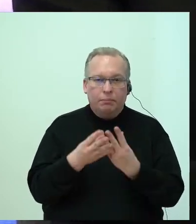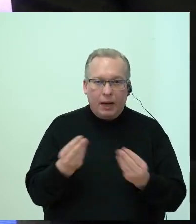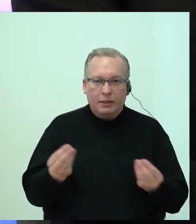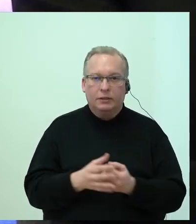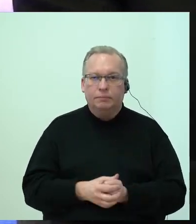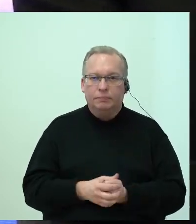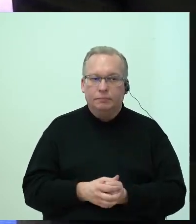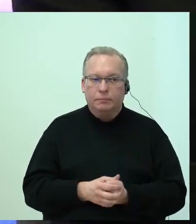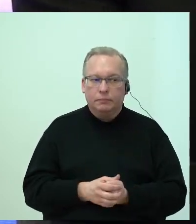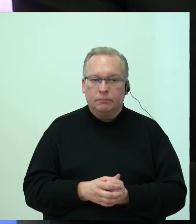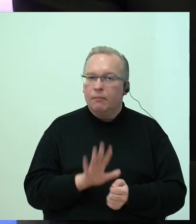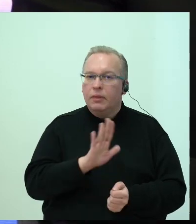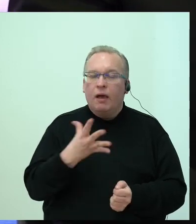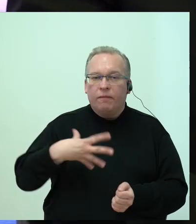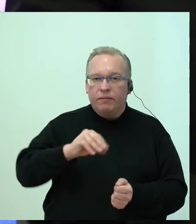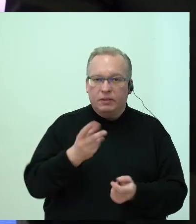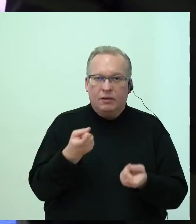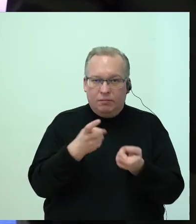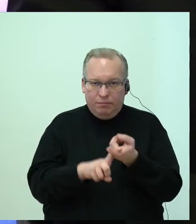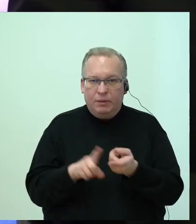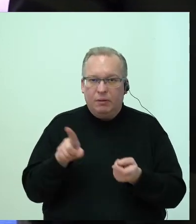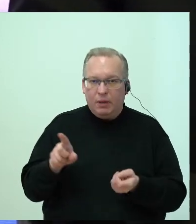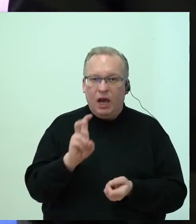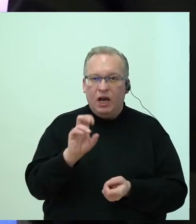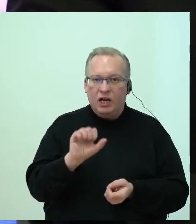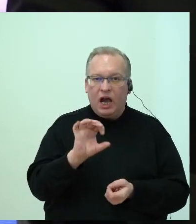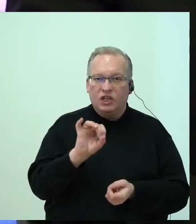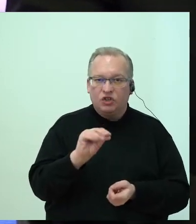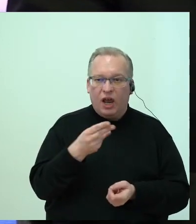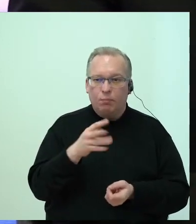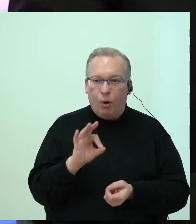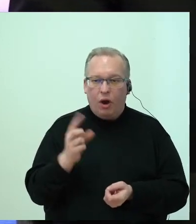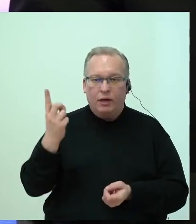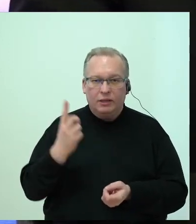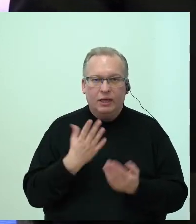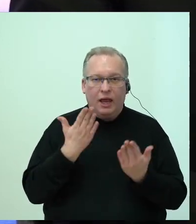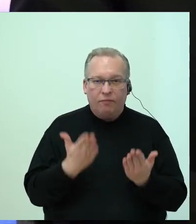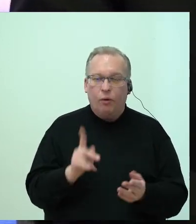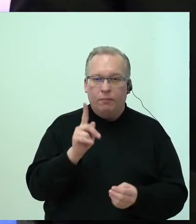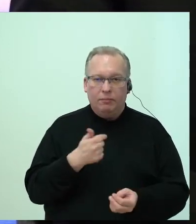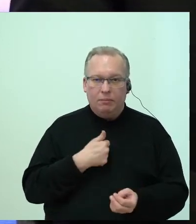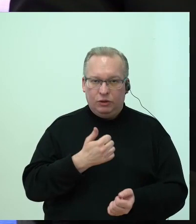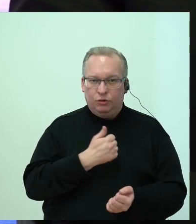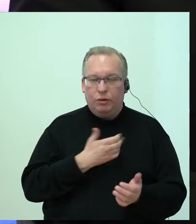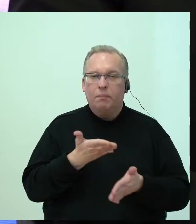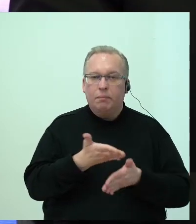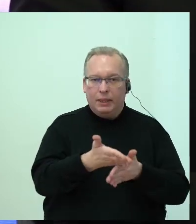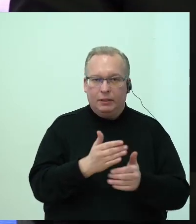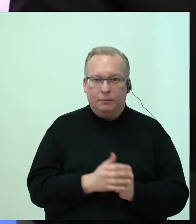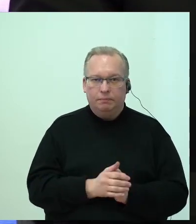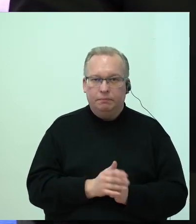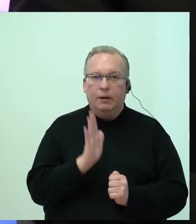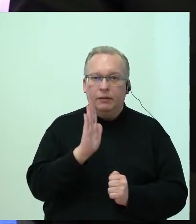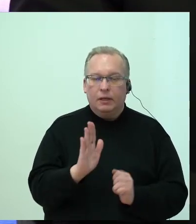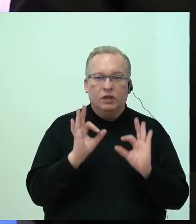Nes ne viskas priklauso nuo Hašemo ar Dievo, bet mes turime padėti.